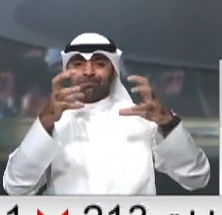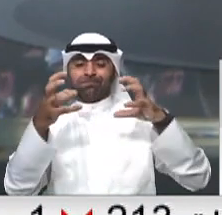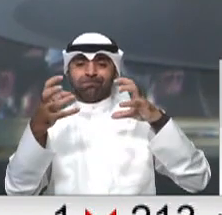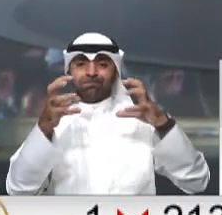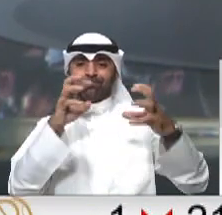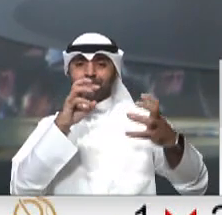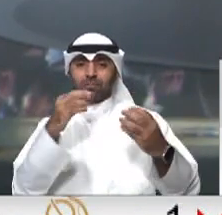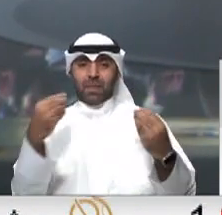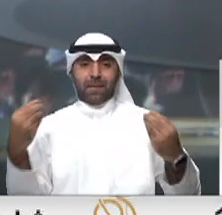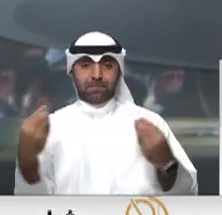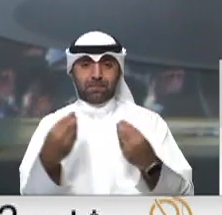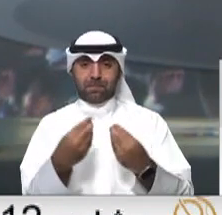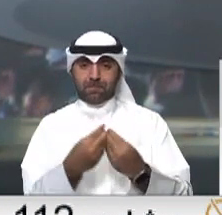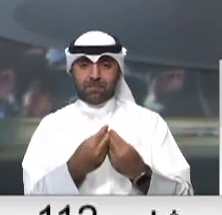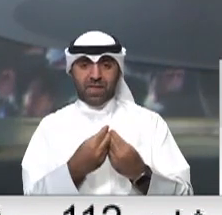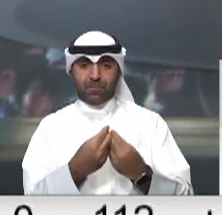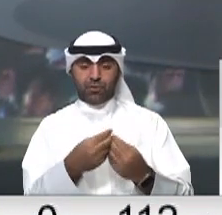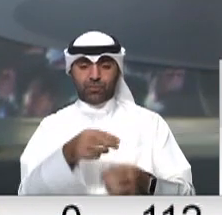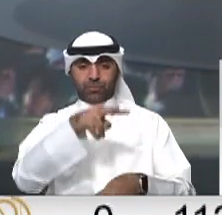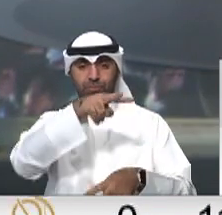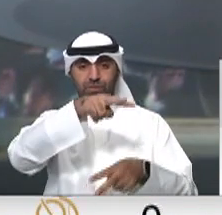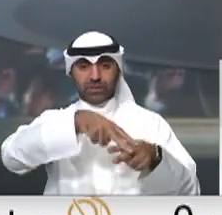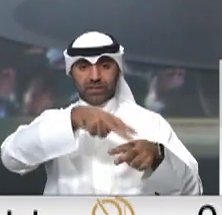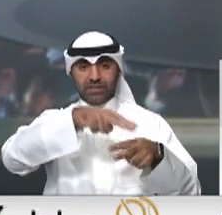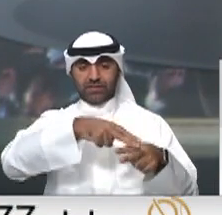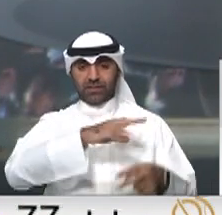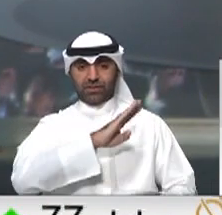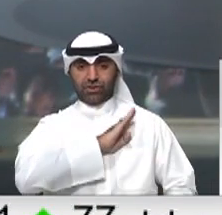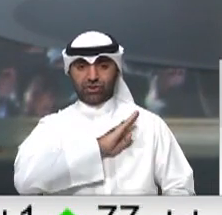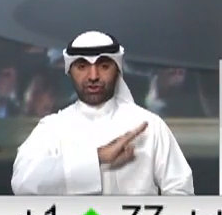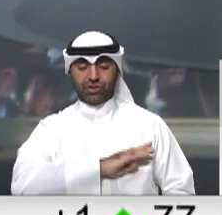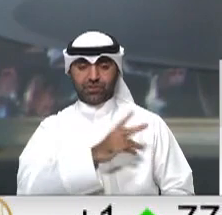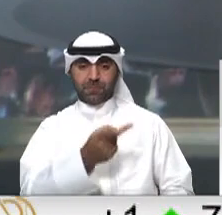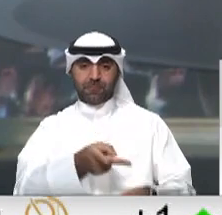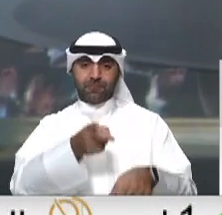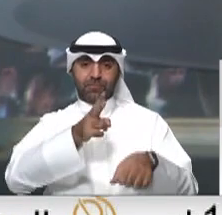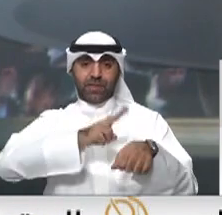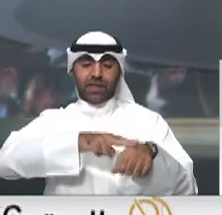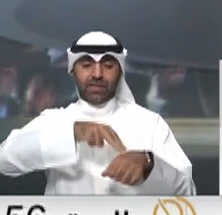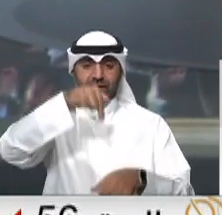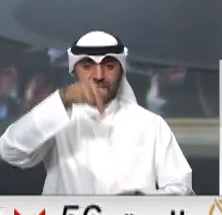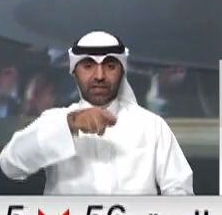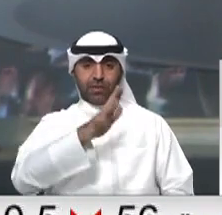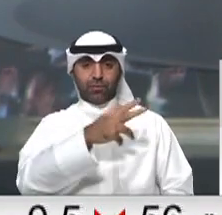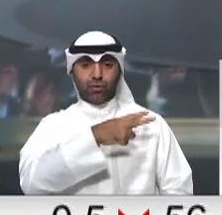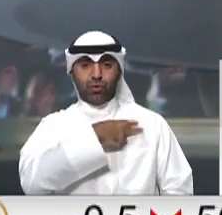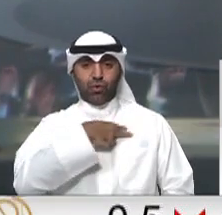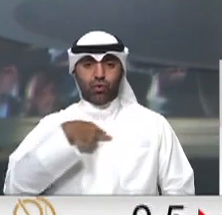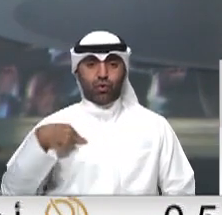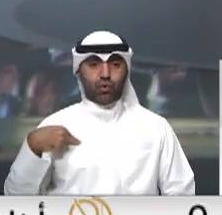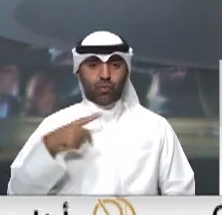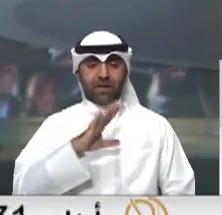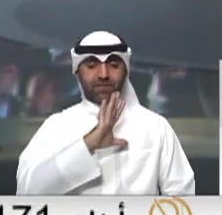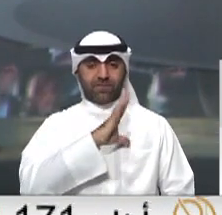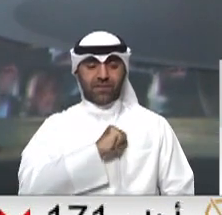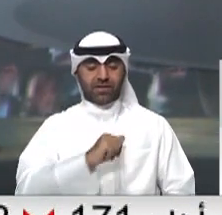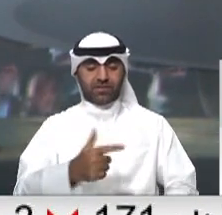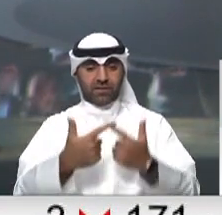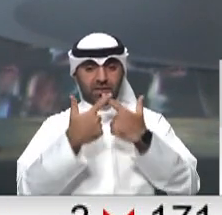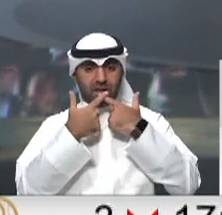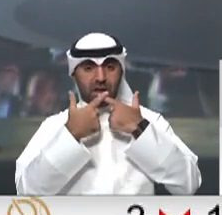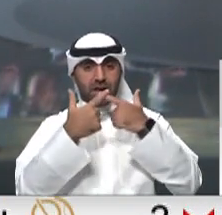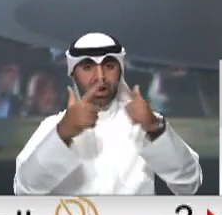الإضراب العام حدادا على أرواح الشهداء، في حين طالبت الحكومة بوقف العدوان المتواصل وتوفير